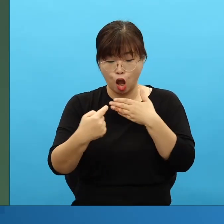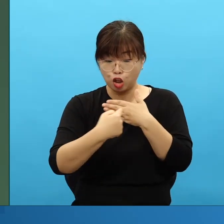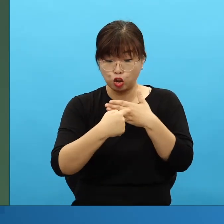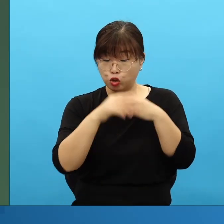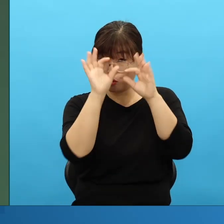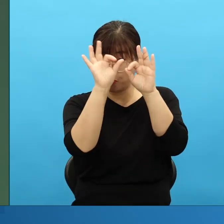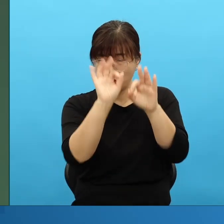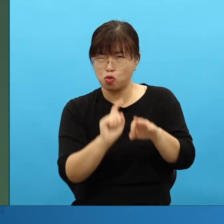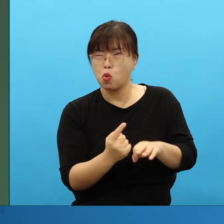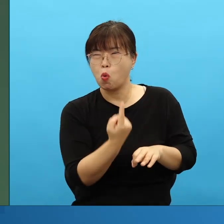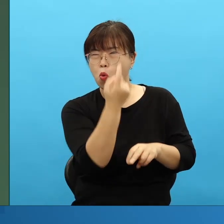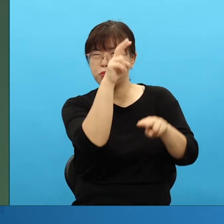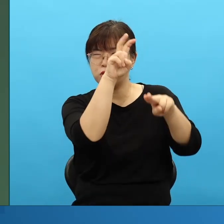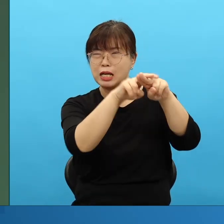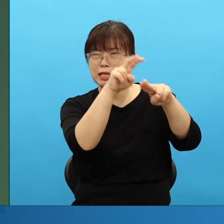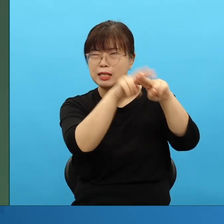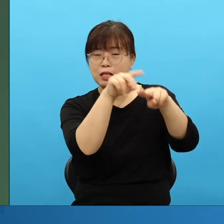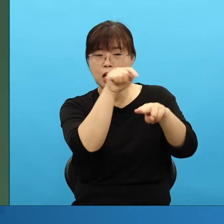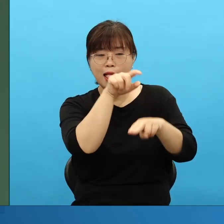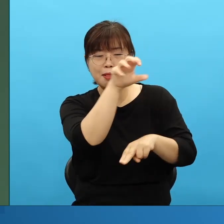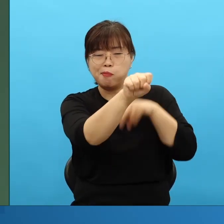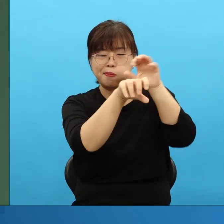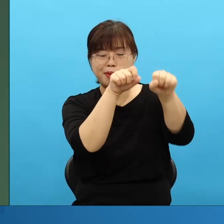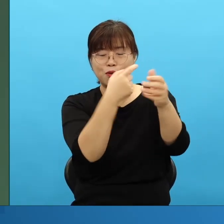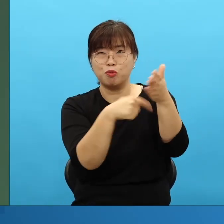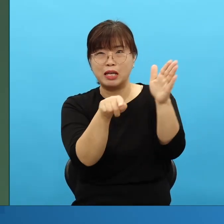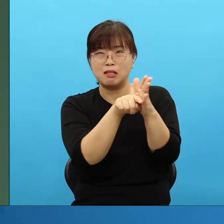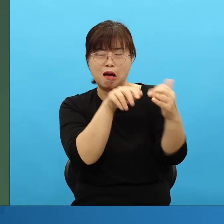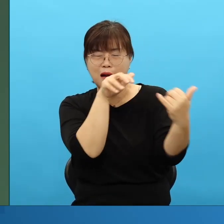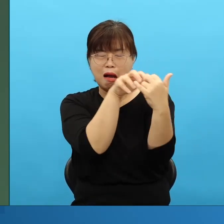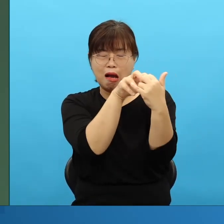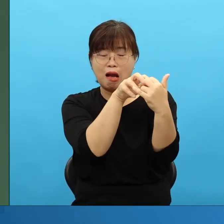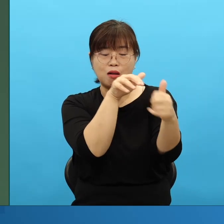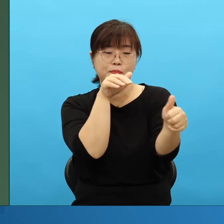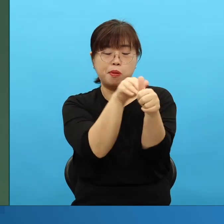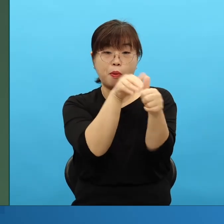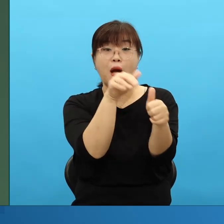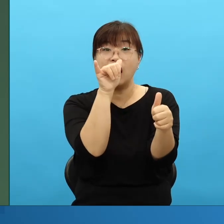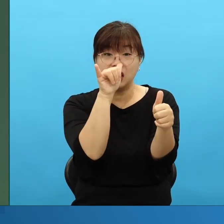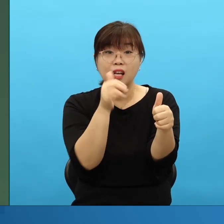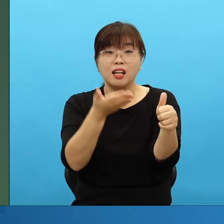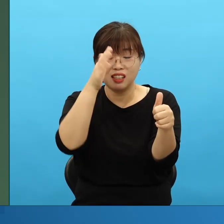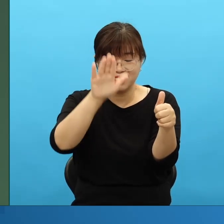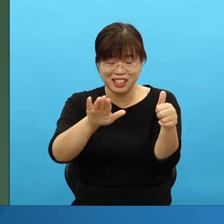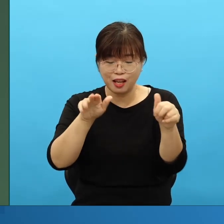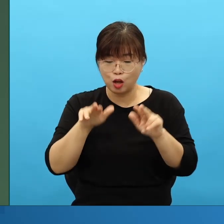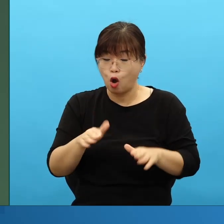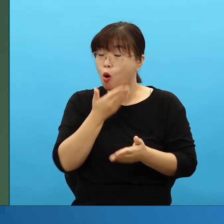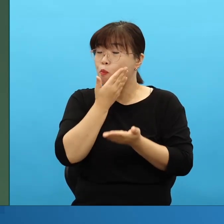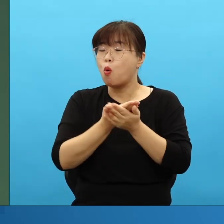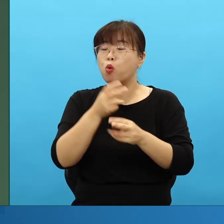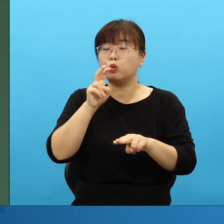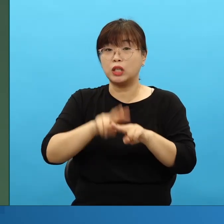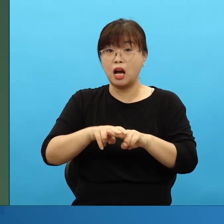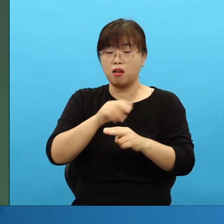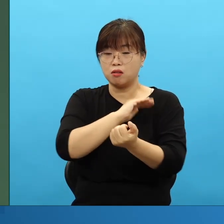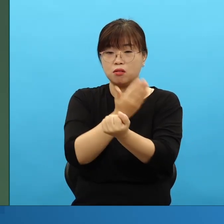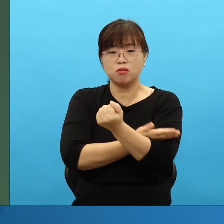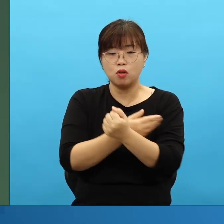The position that you have been entrusted with in society, people may try to take that away from you, but this nobody can take away. 오늘 예배하는